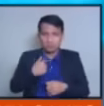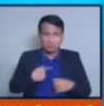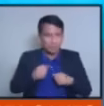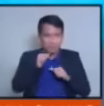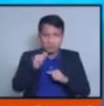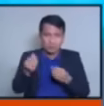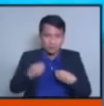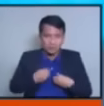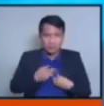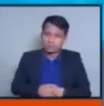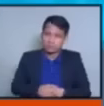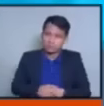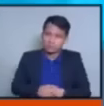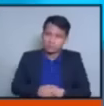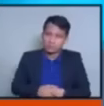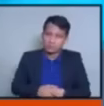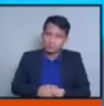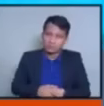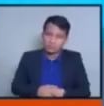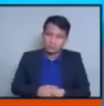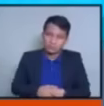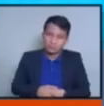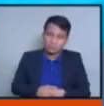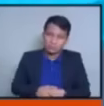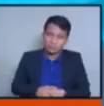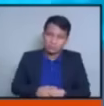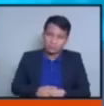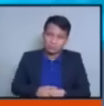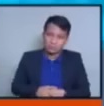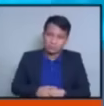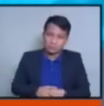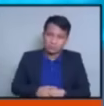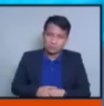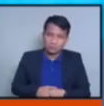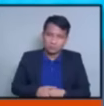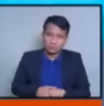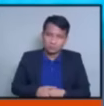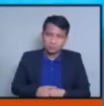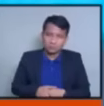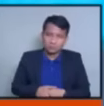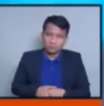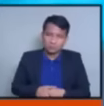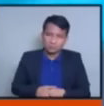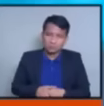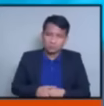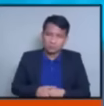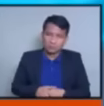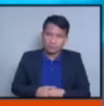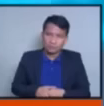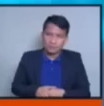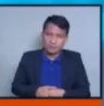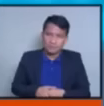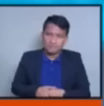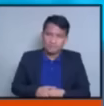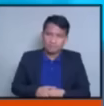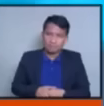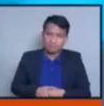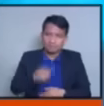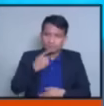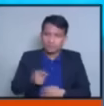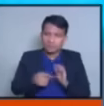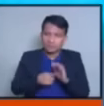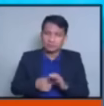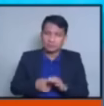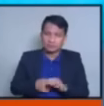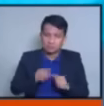naman ang magdadabot sa anak ko. Sige, di, ano, papuntay mo na lang sila dito sa, ano, kasi nandito ako sa trabaho ngayon. Tapos, minamaltrado pa